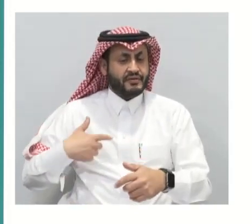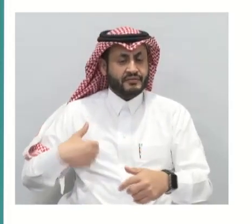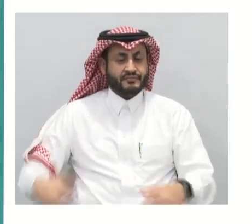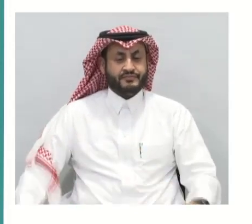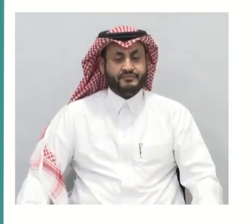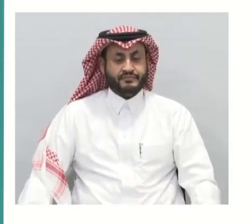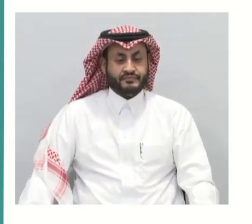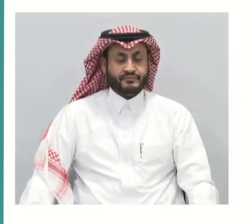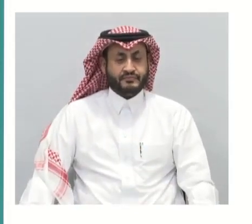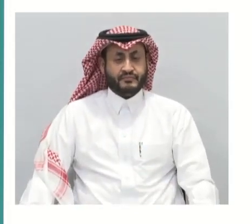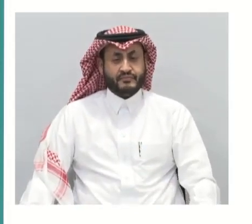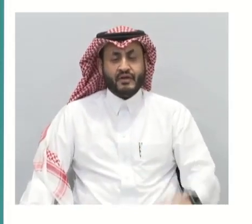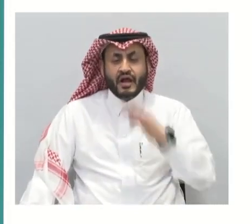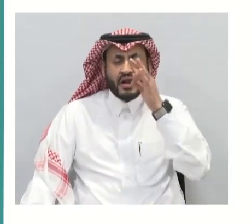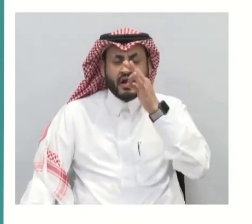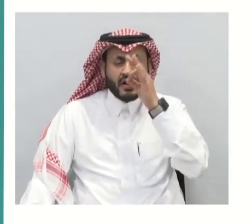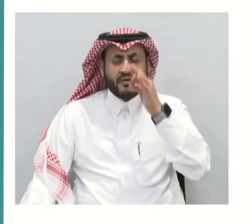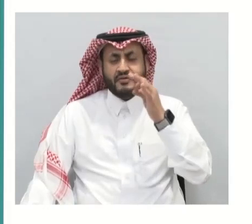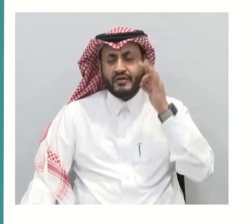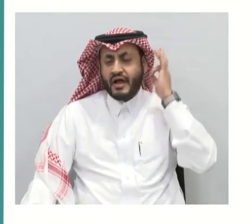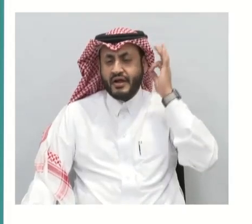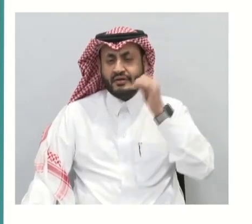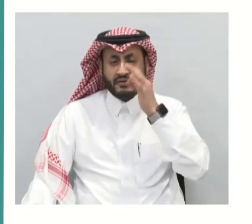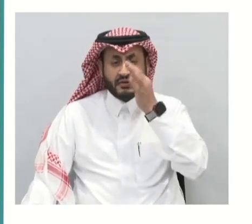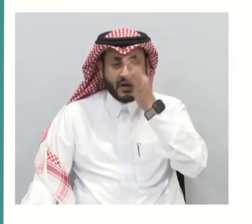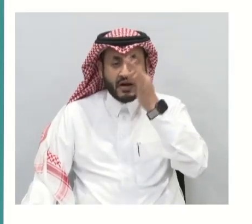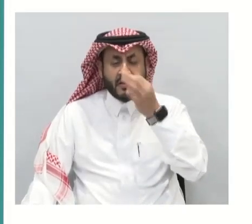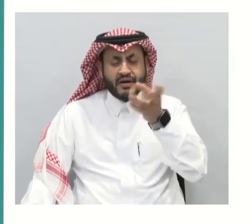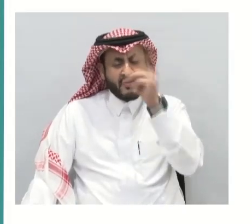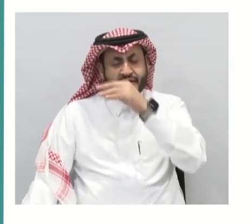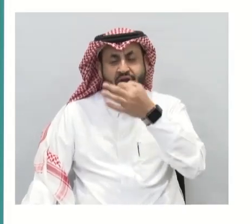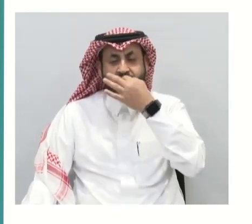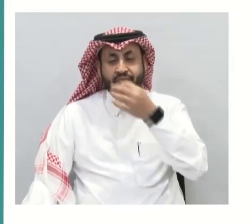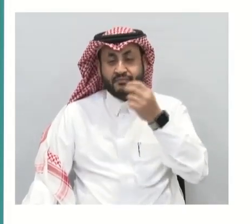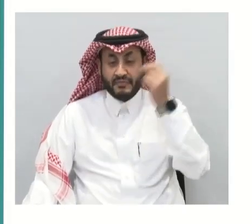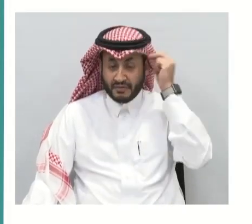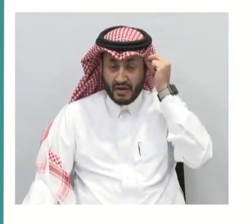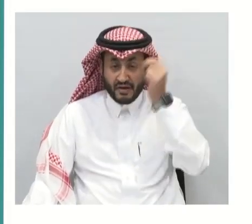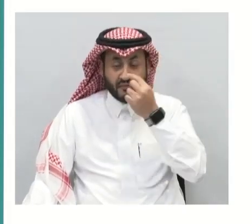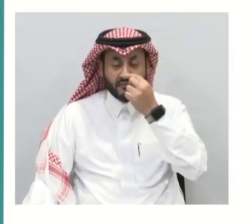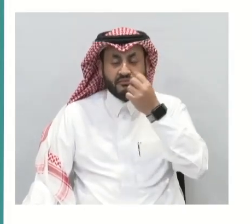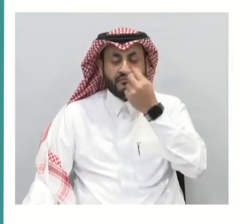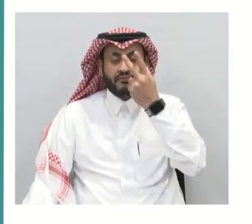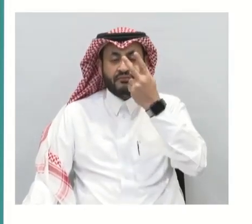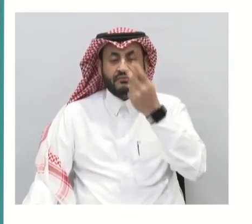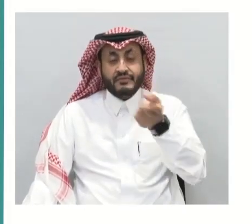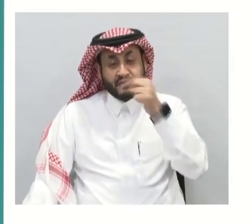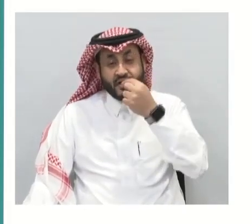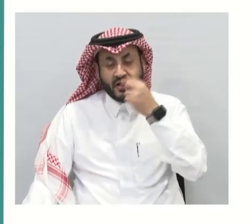التعرف على رائحه الشوكولاته قبل تذوقها حينما